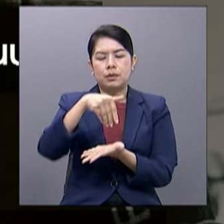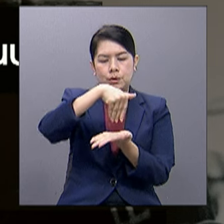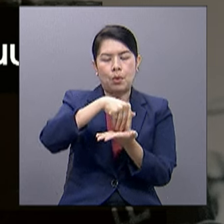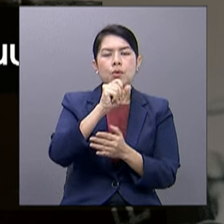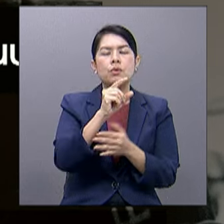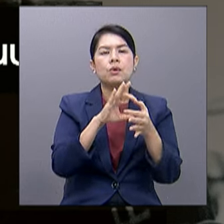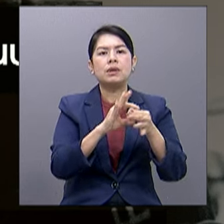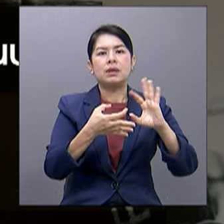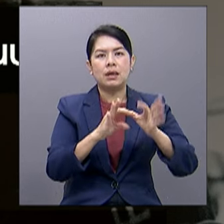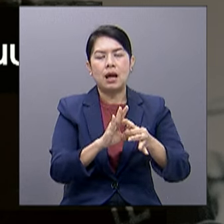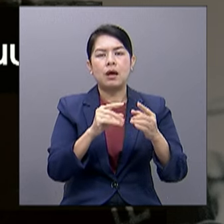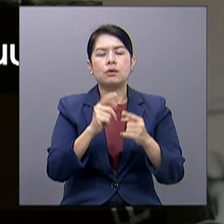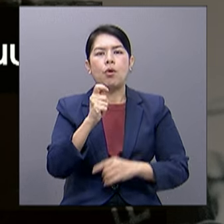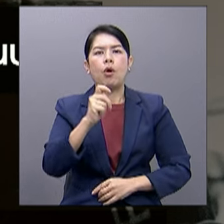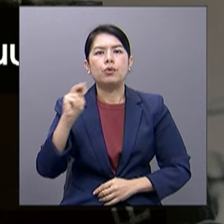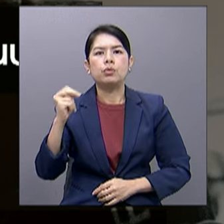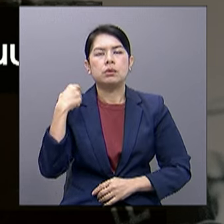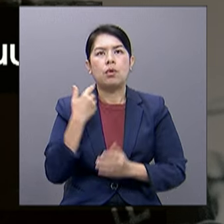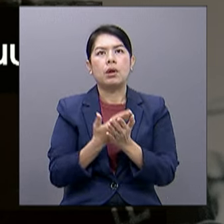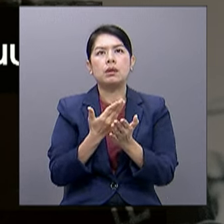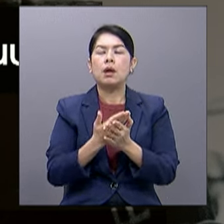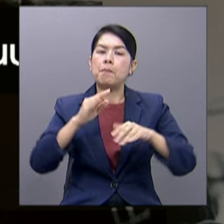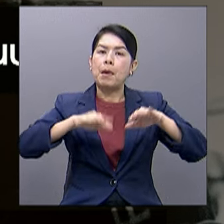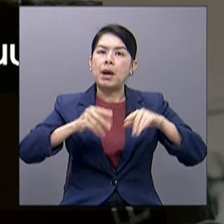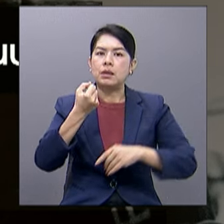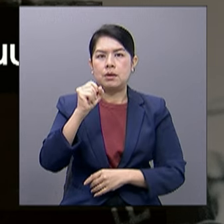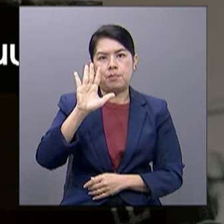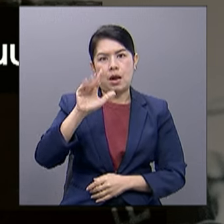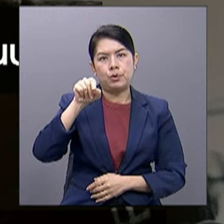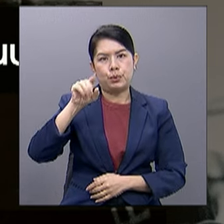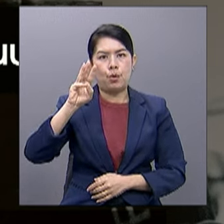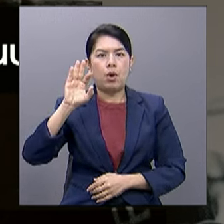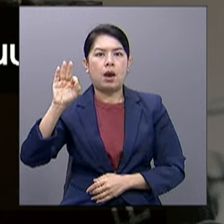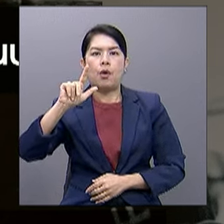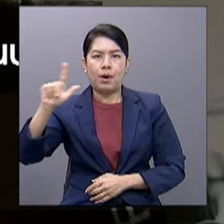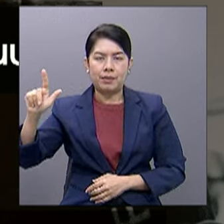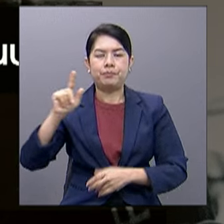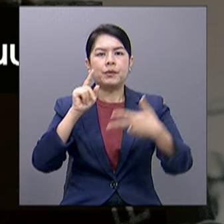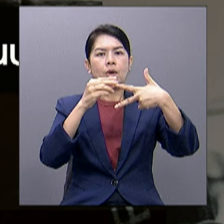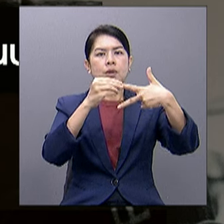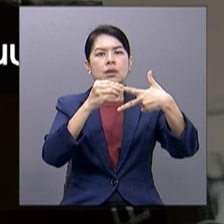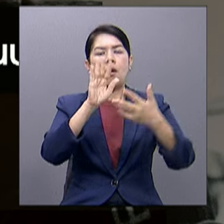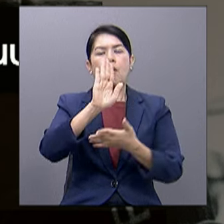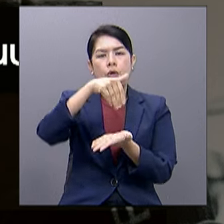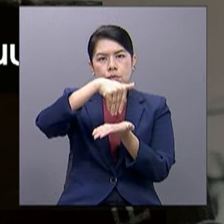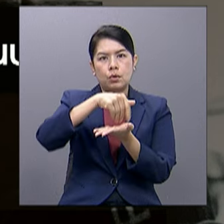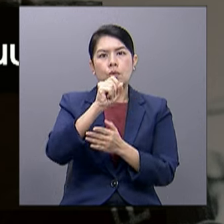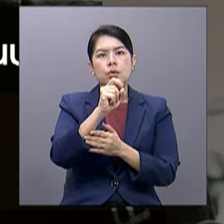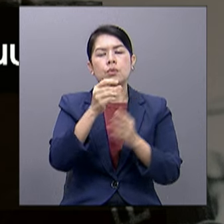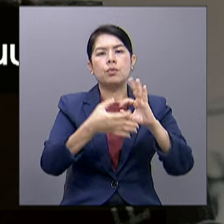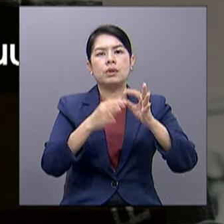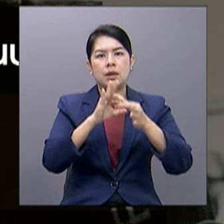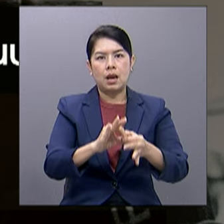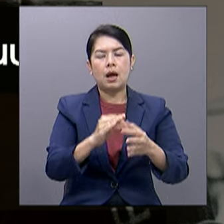นี้มูลค่า 15ล้านกว่าบาทนะคะ 2ก็คือโครงการสำหรับศูนยกีฬาเฉลิมพระเกียรติ 72